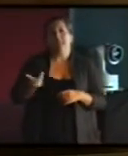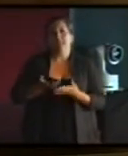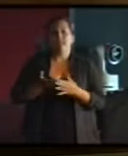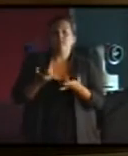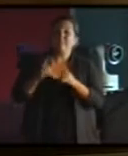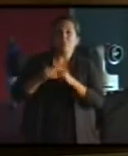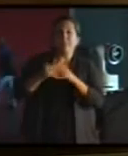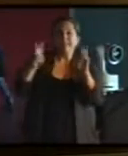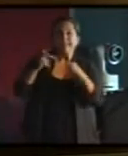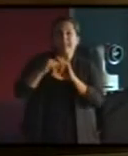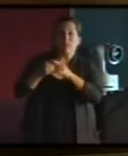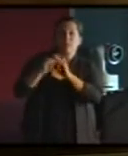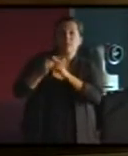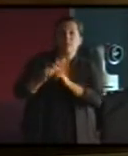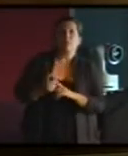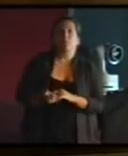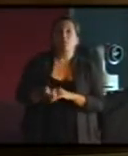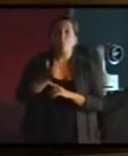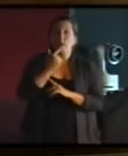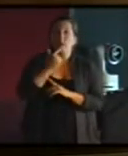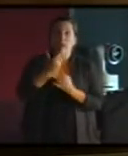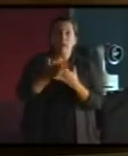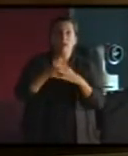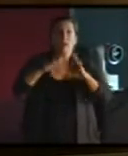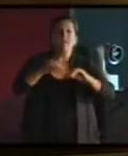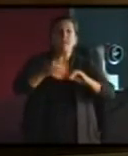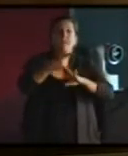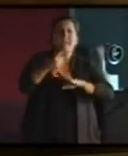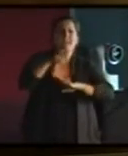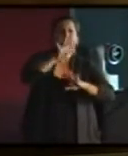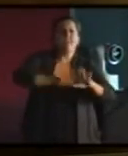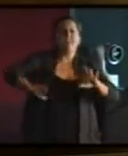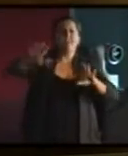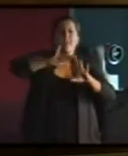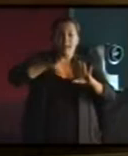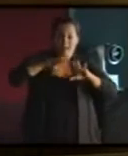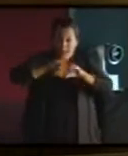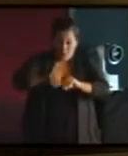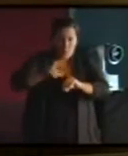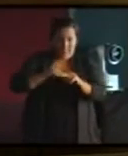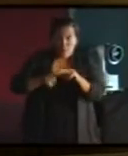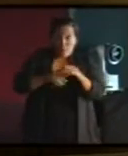cette négociation, c'est-à-dire que on arrive à des zones grises où on peut intervenir,